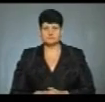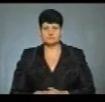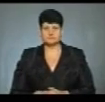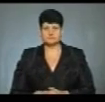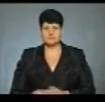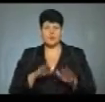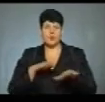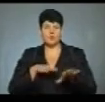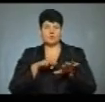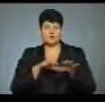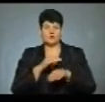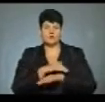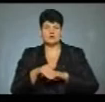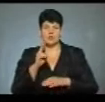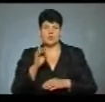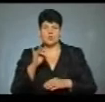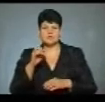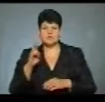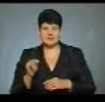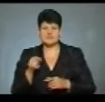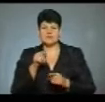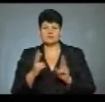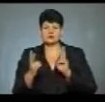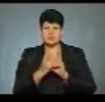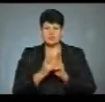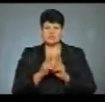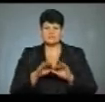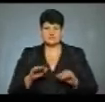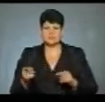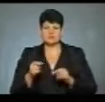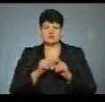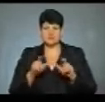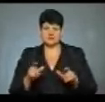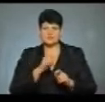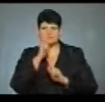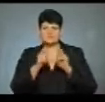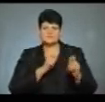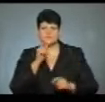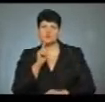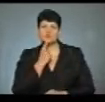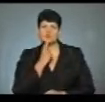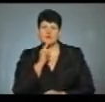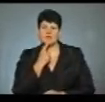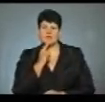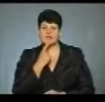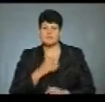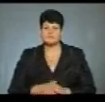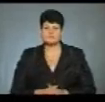Колона пройшла вулицею Крушельницької. Там військових зустріли учні тернопільських шкіл. Вони дарували армійцям цукерки.